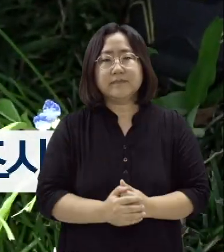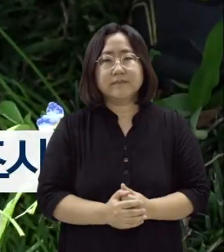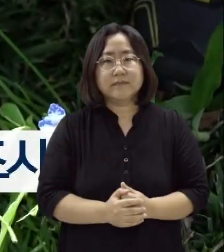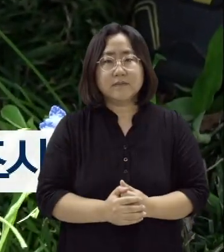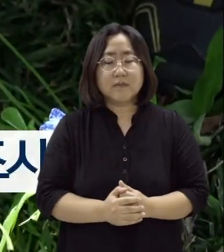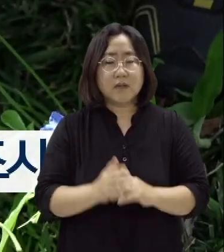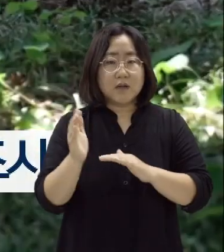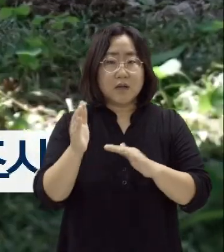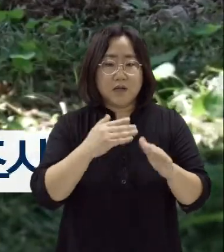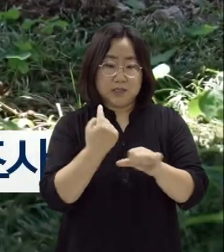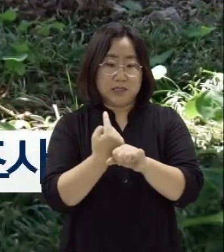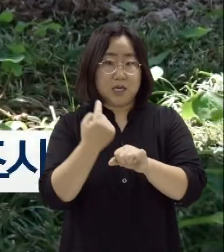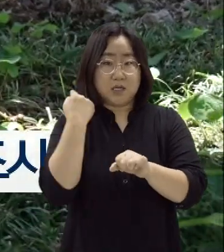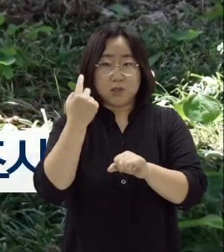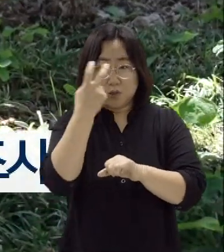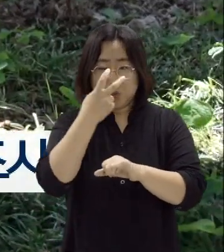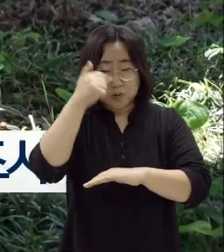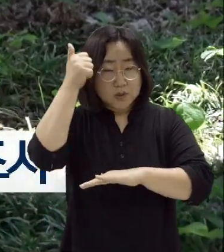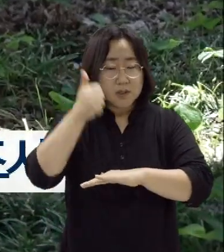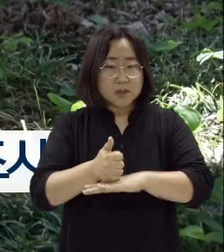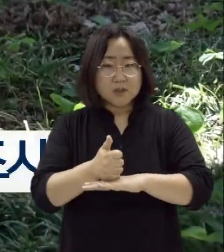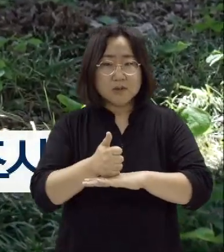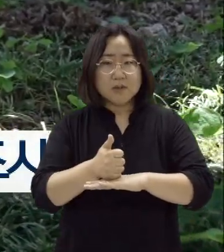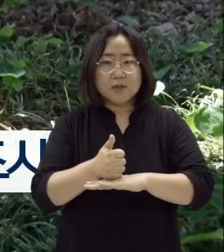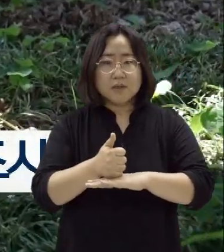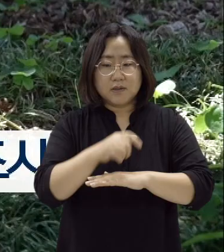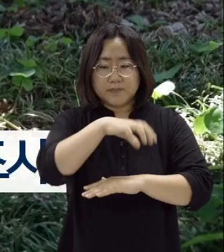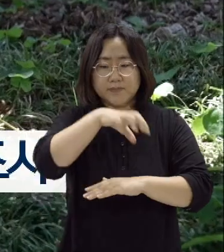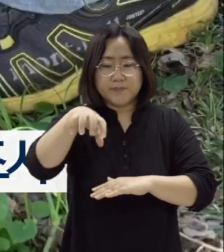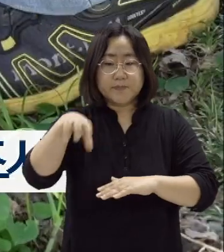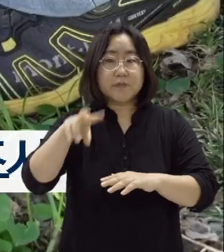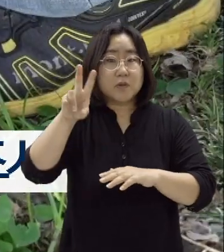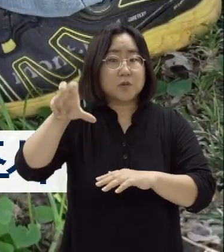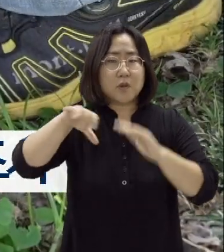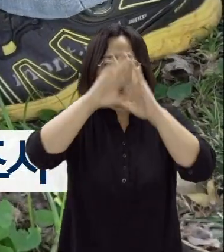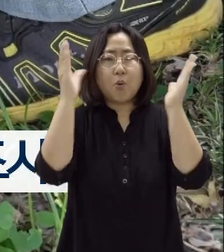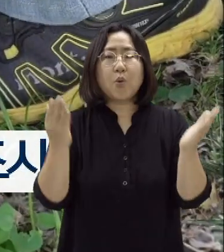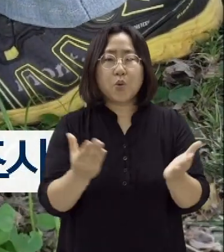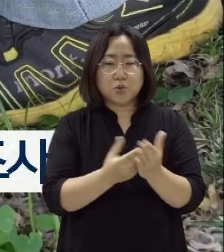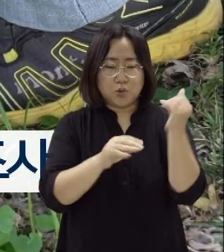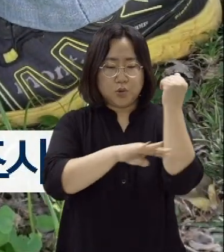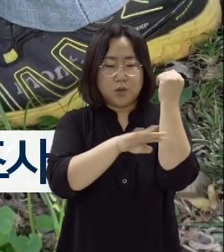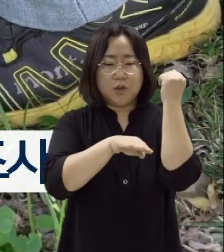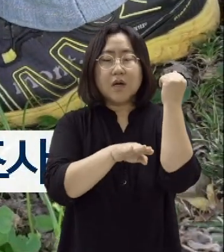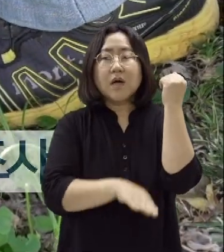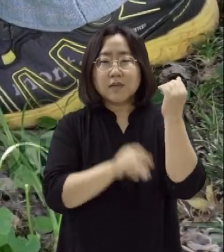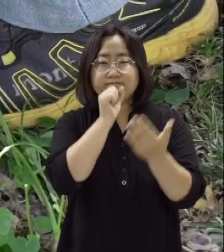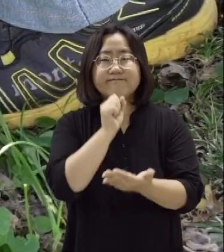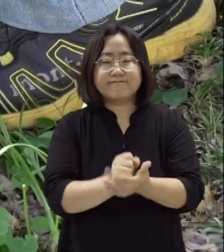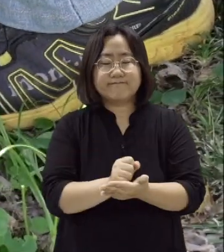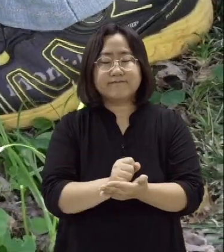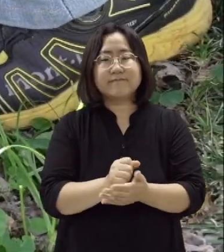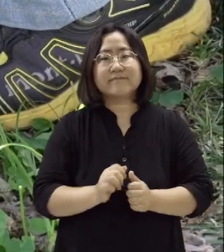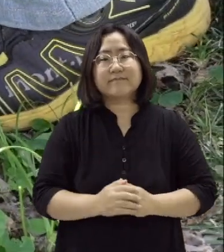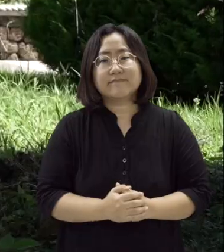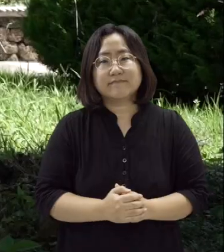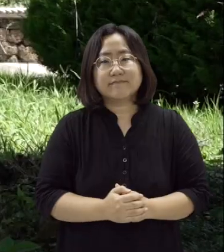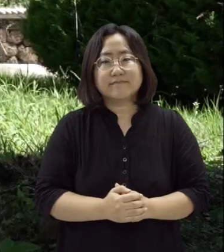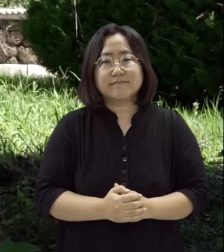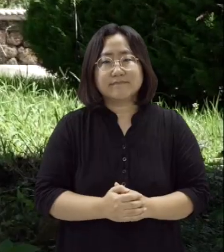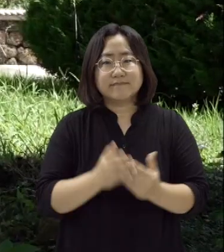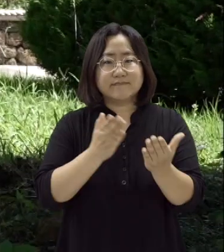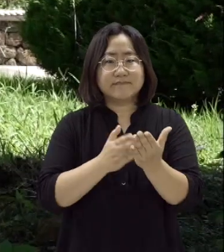한편 지난해 실시한 실태조사에서는 25개 지점 모두 오염 우려기준 이내로 조사됐습니다.